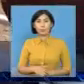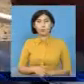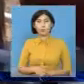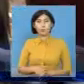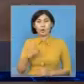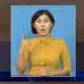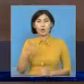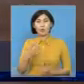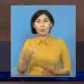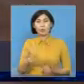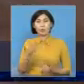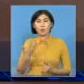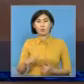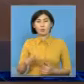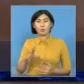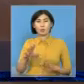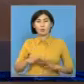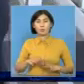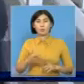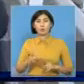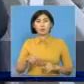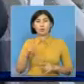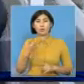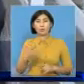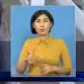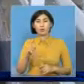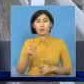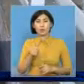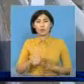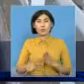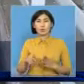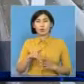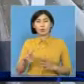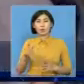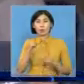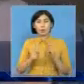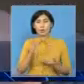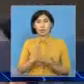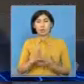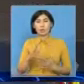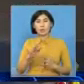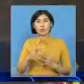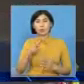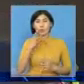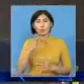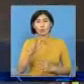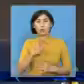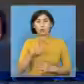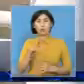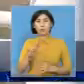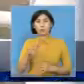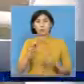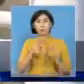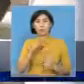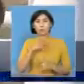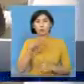В хозяйстве содержится 50 кобыл, в день выходит около 150-160 литров молока. Аграрии уверены, что кобылье молоко во много